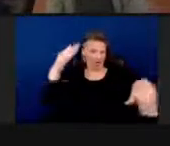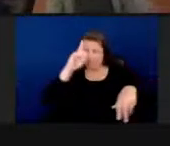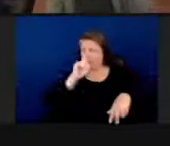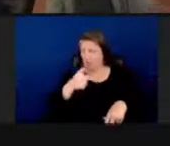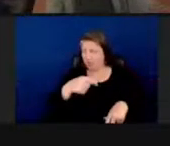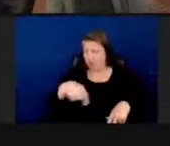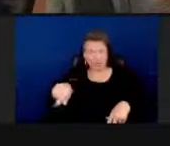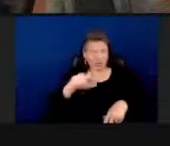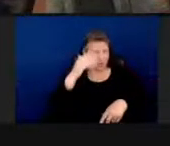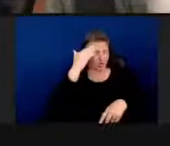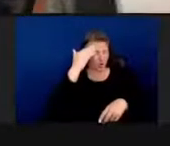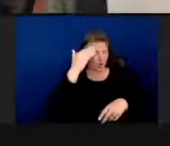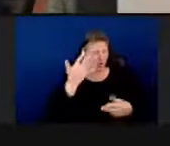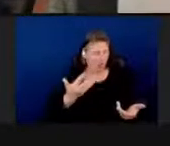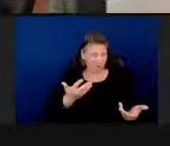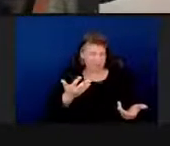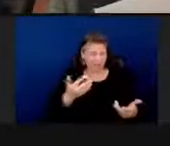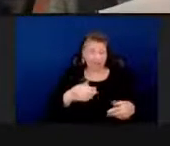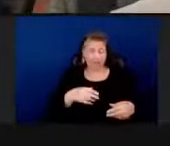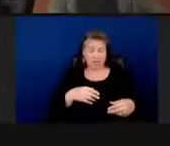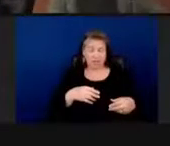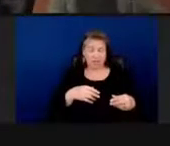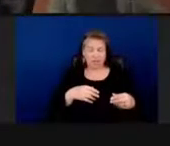uwafahamishe wanabodi